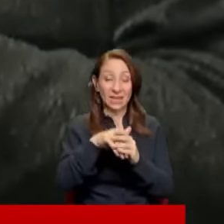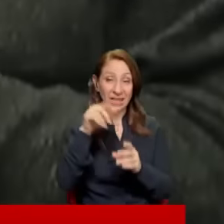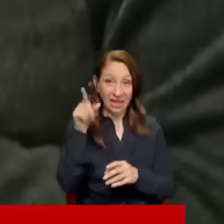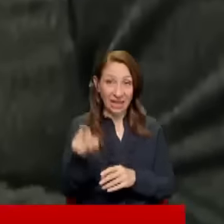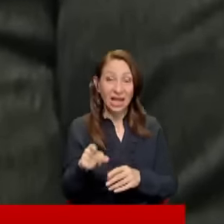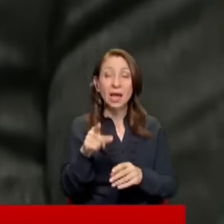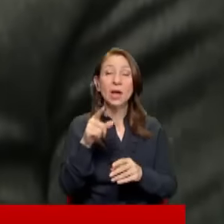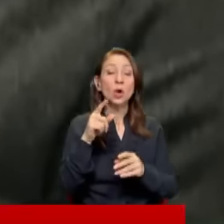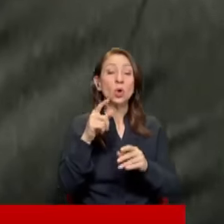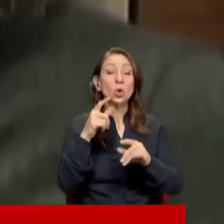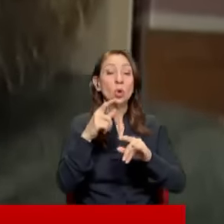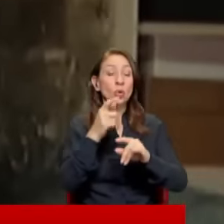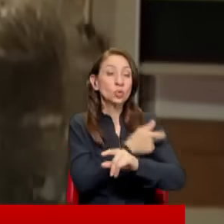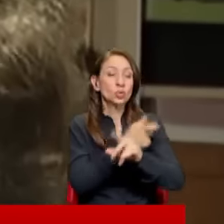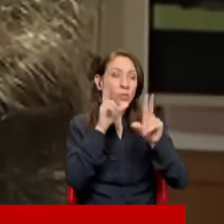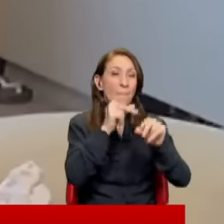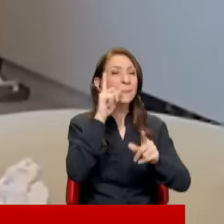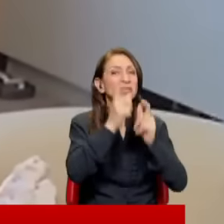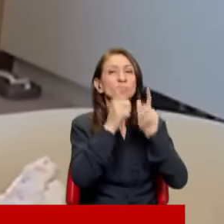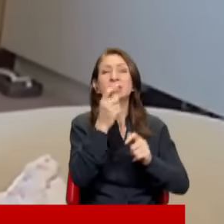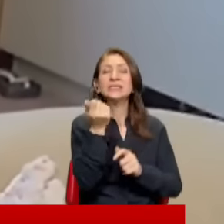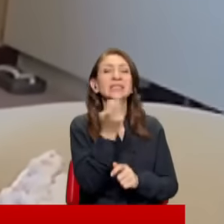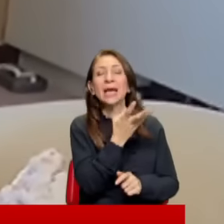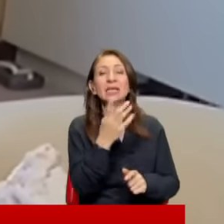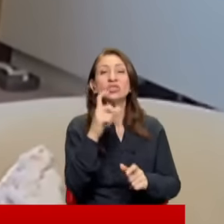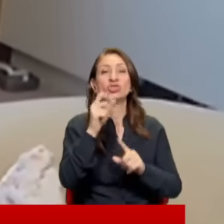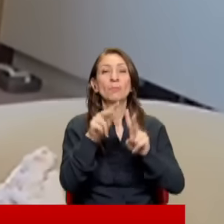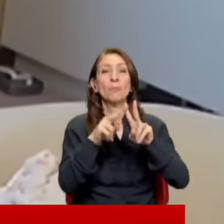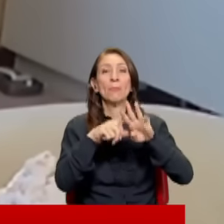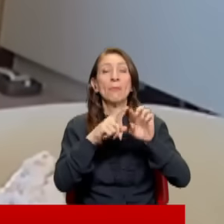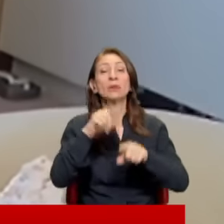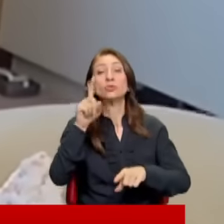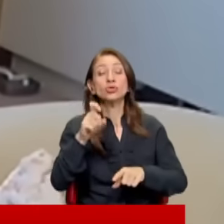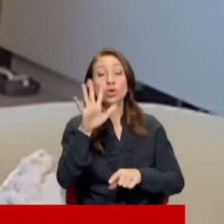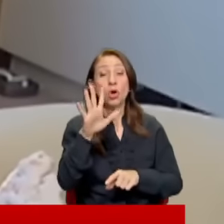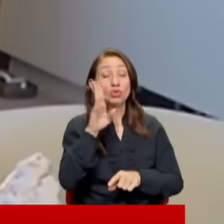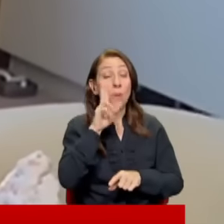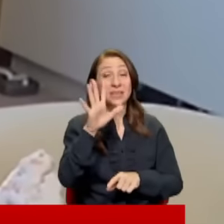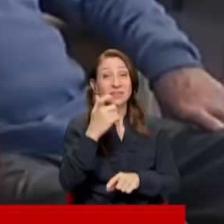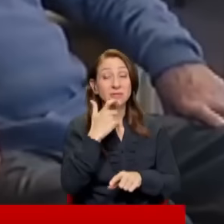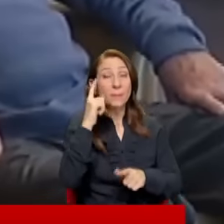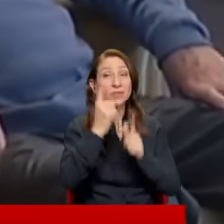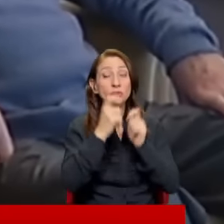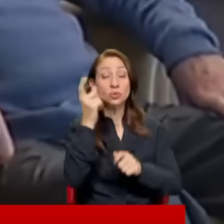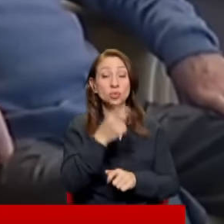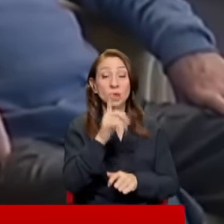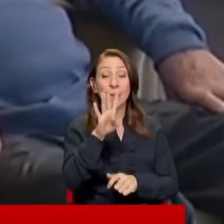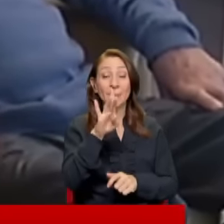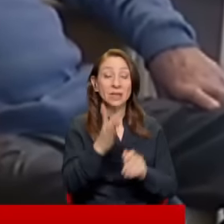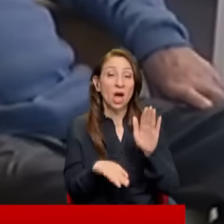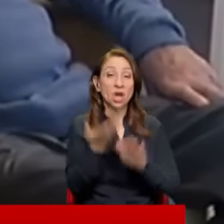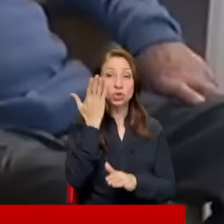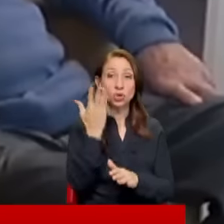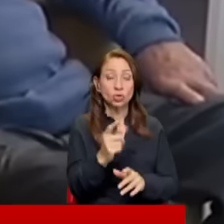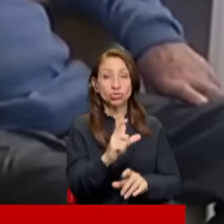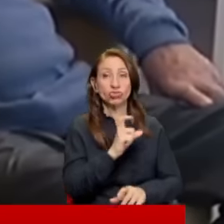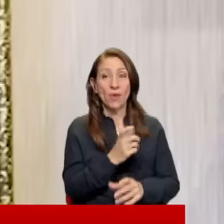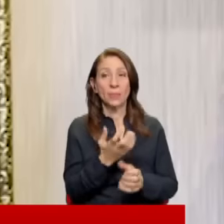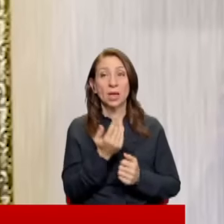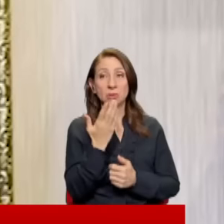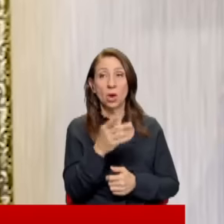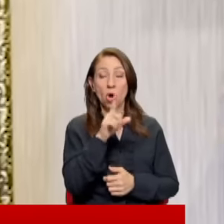başı virgen huzur evlerine yapılan başvurularda artışı cimer'e sordu son 5 yılda başvurularda % 40 bir artış olduğu yanıtını